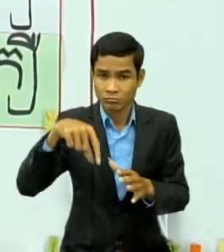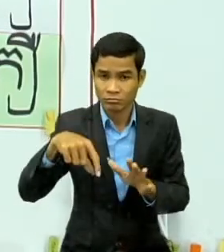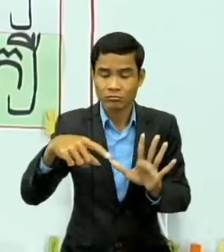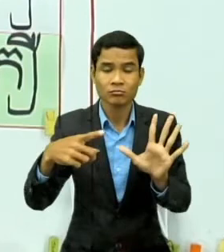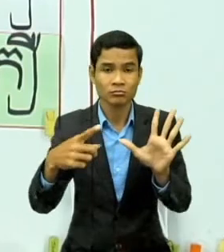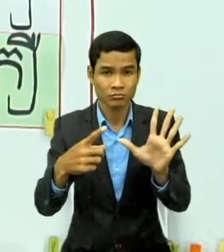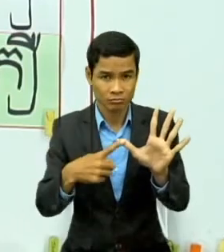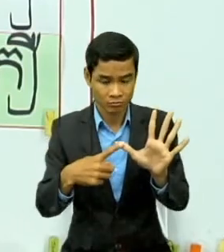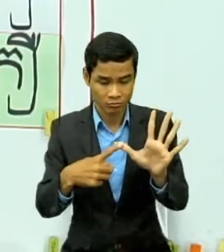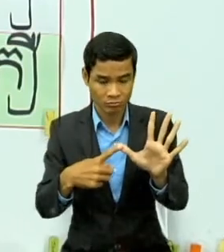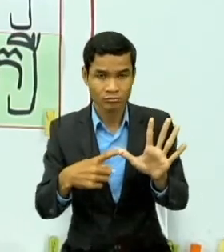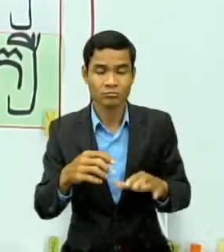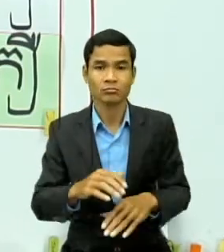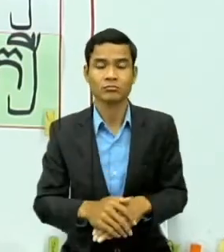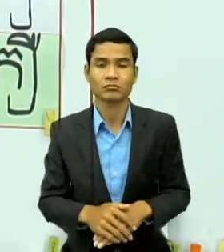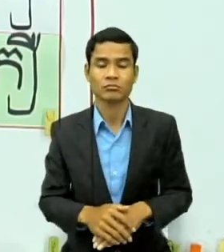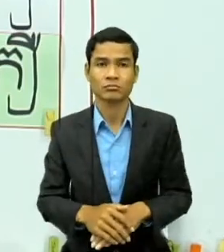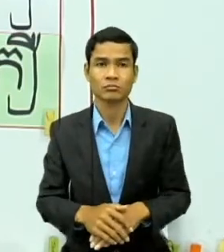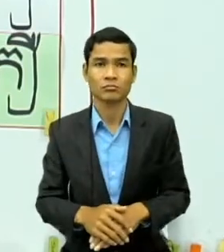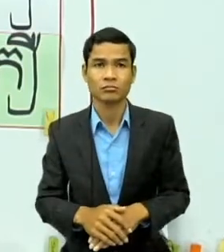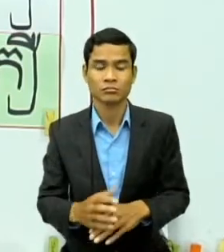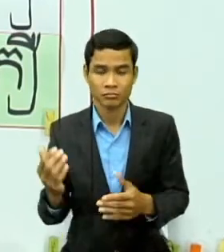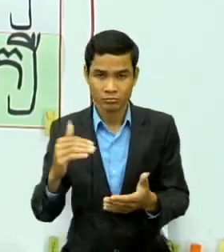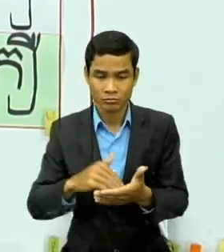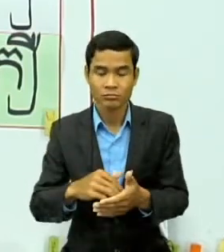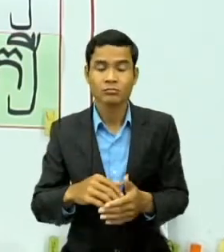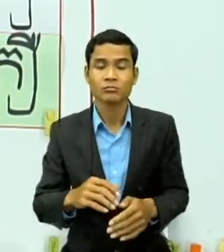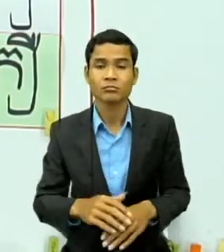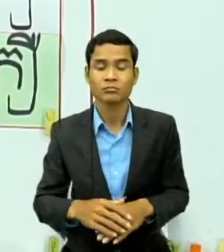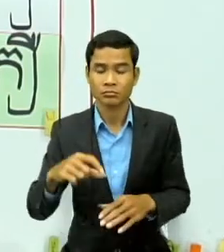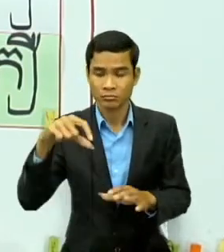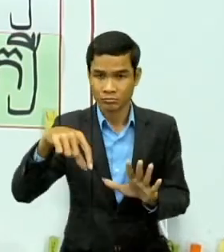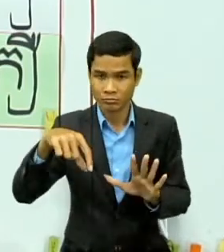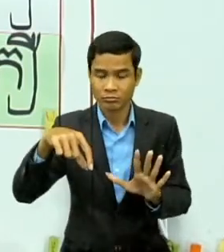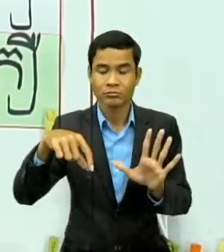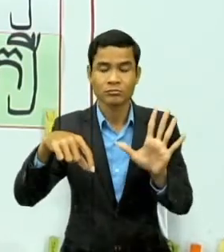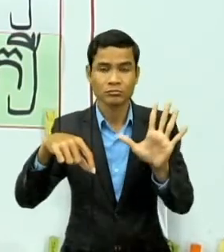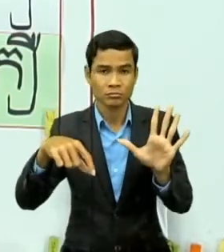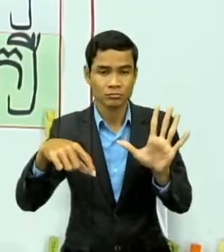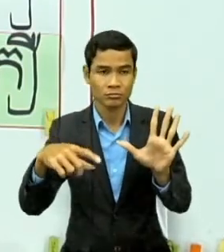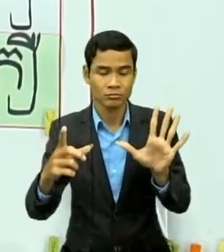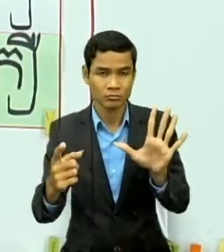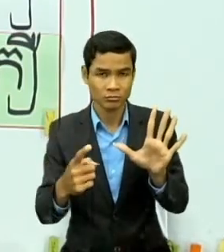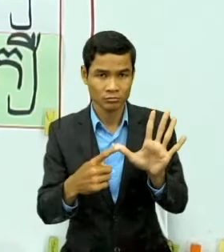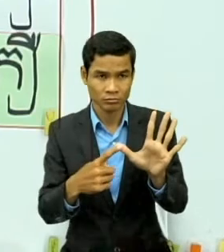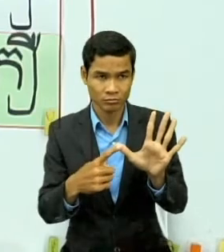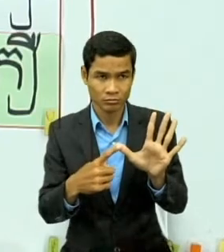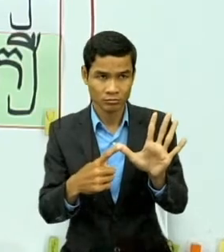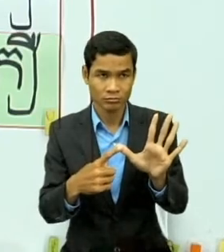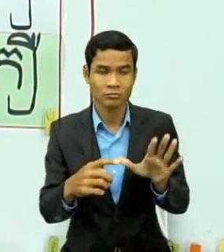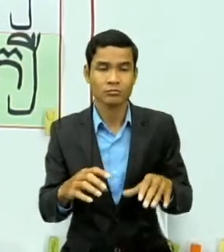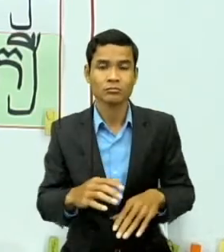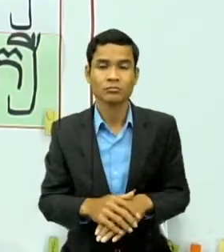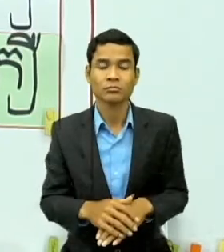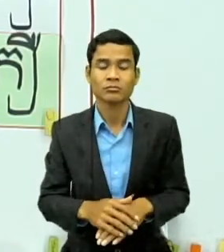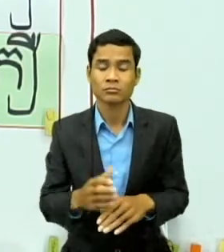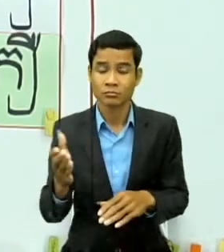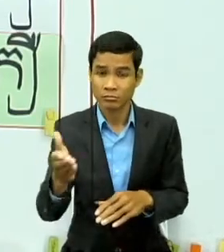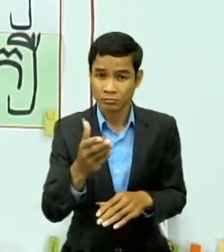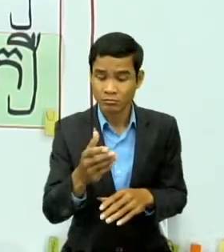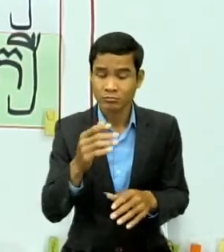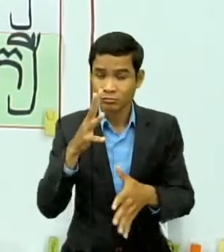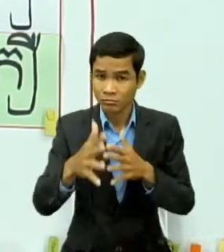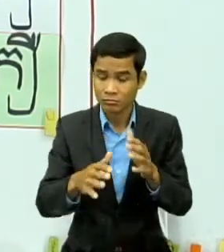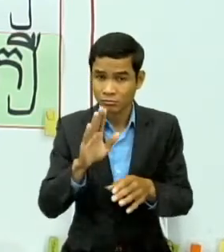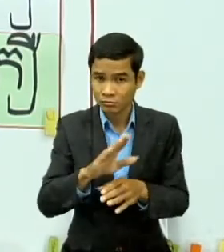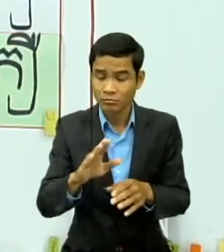អាកាម្ដងទៀតកអាកាចាអញ្ចឹងកូនកូ